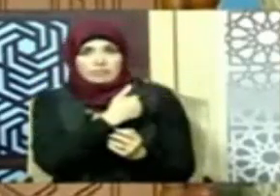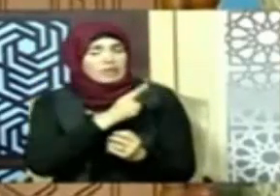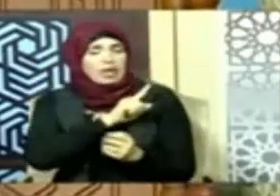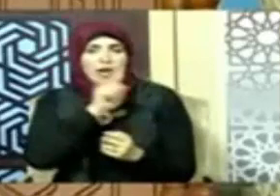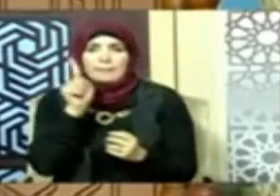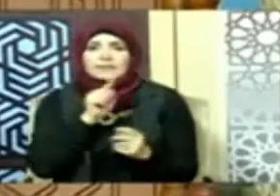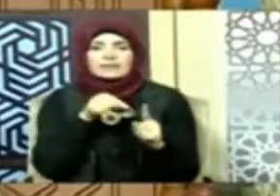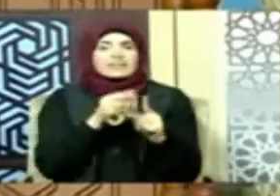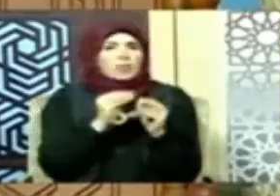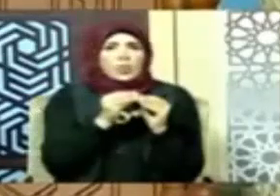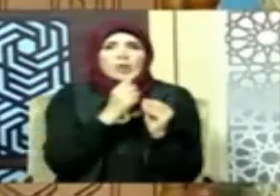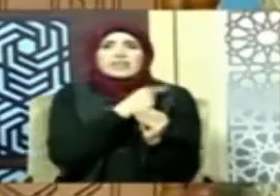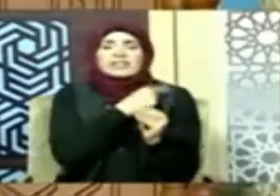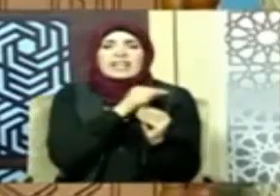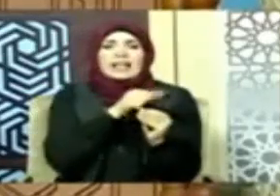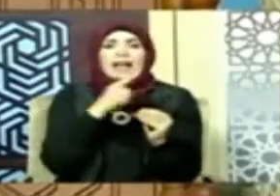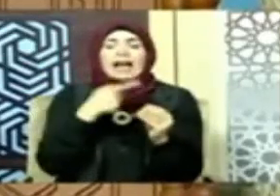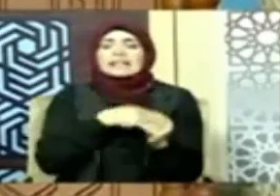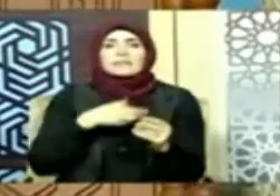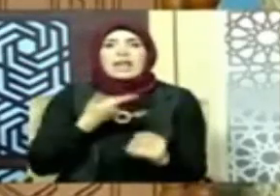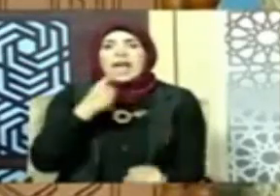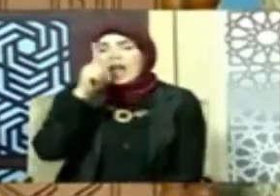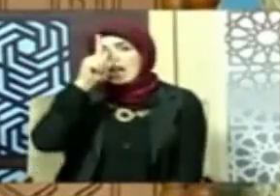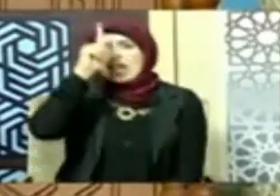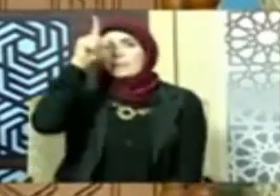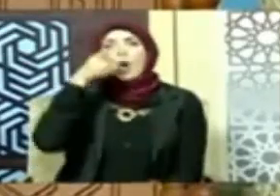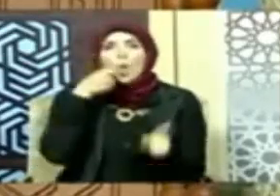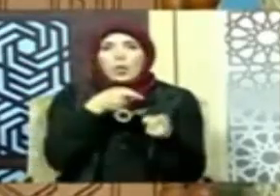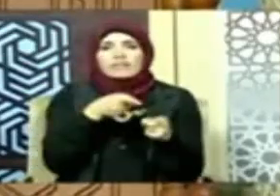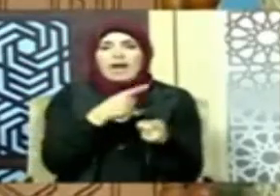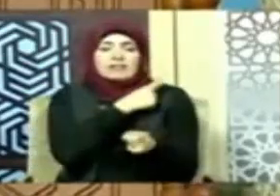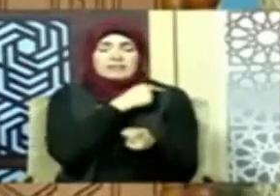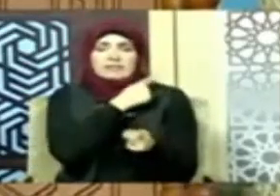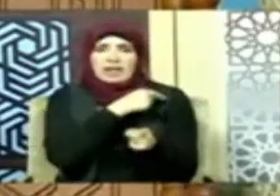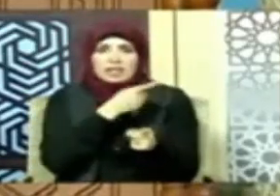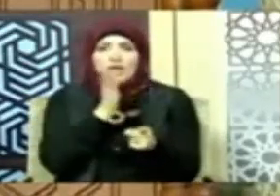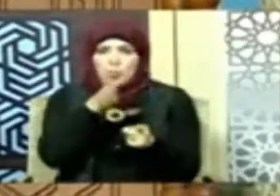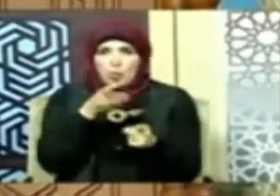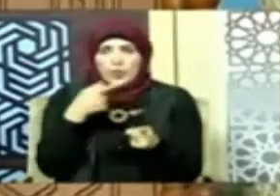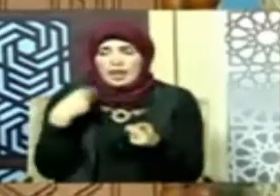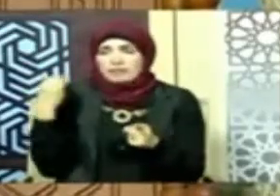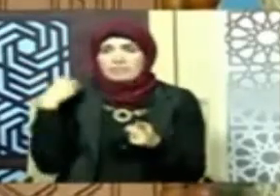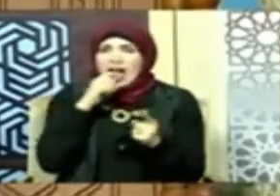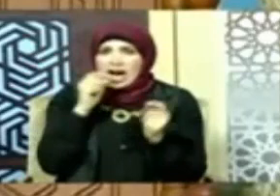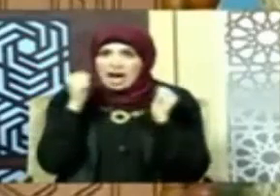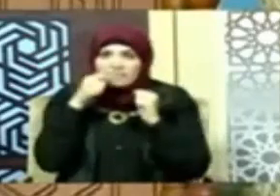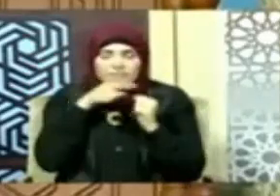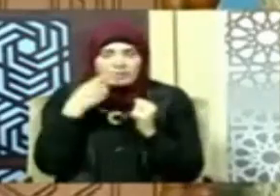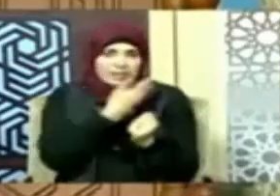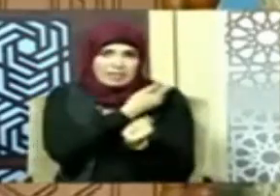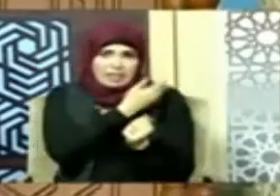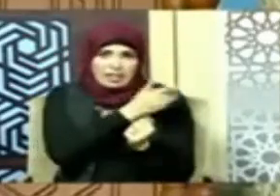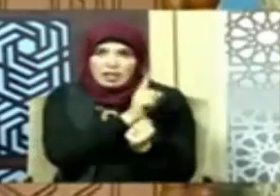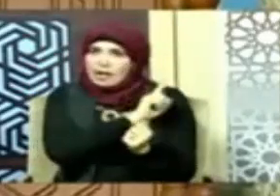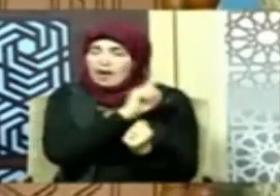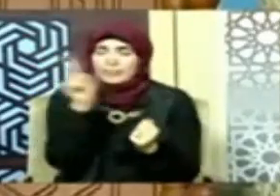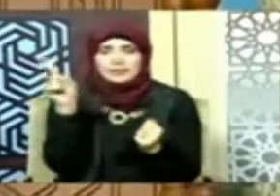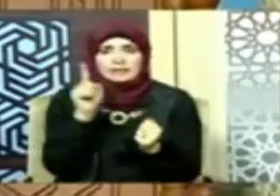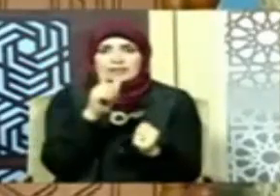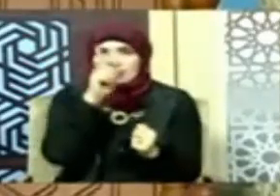فقال: الكبر. ورأى سيدنا عبد الله بن عمر بن الخطاب رضي